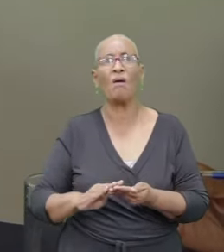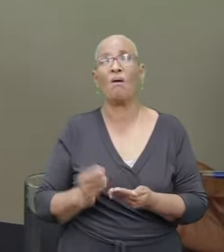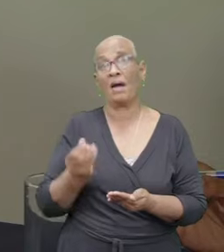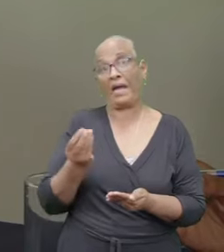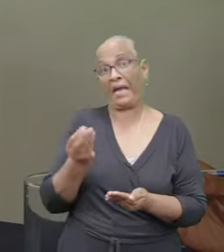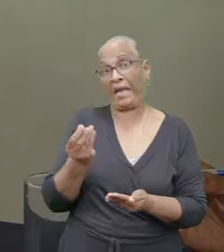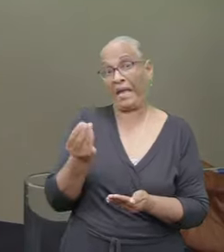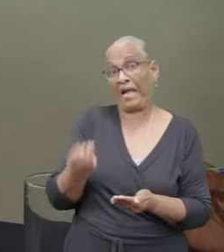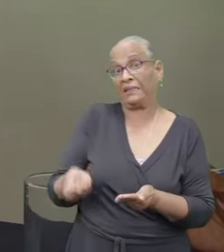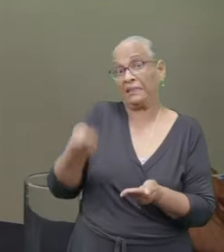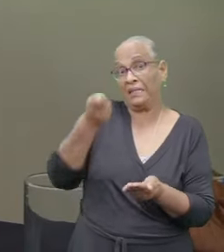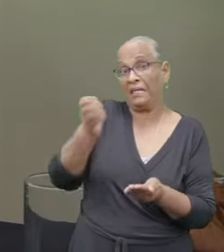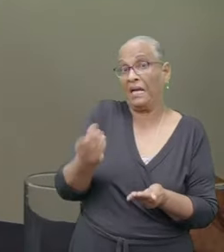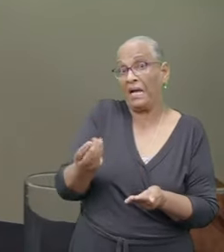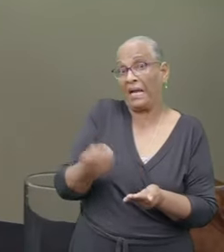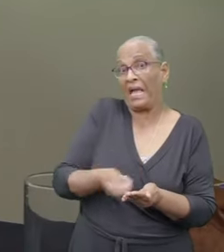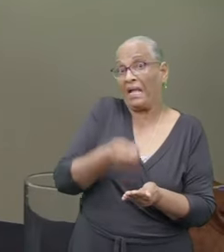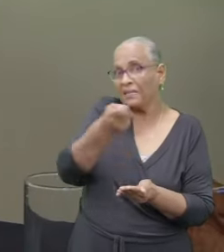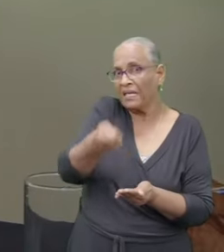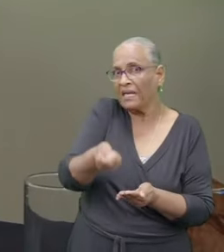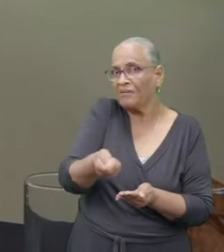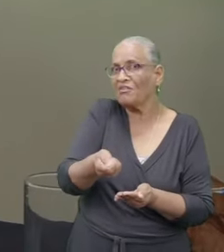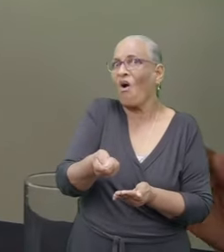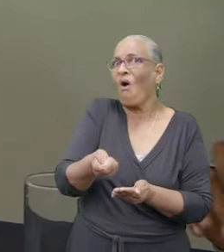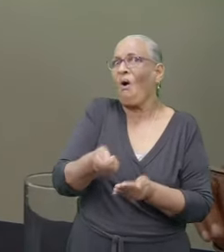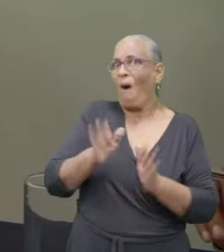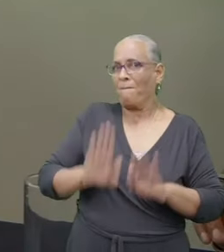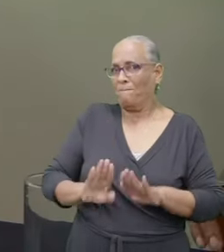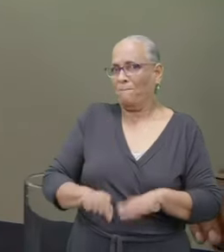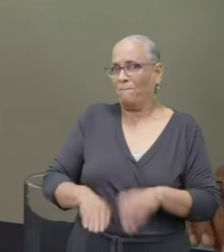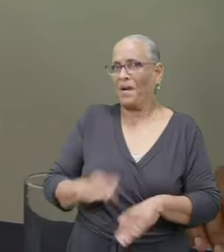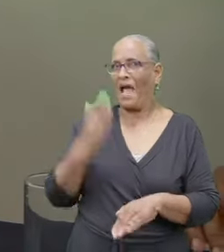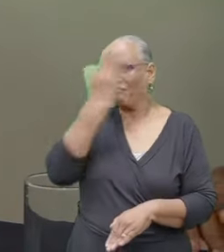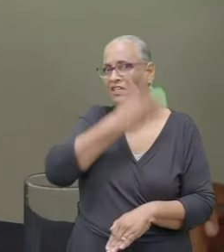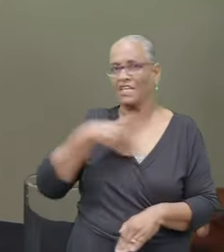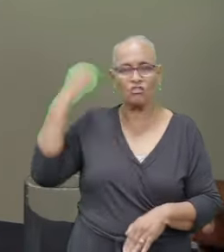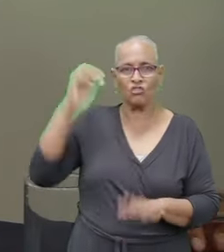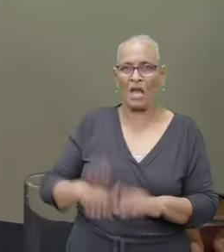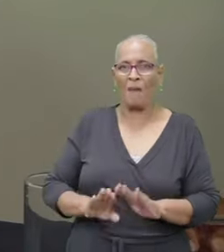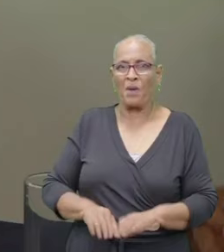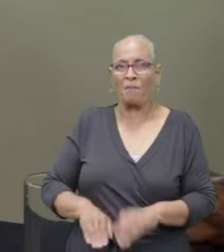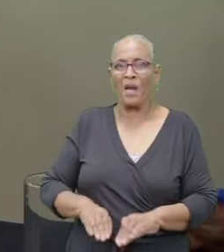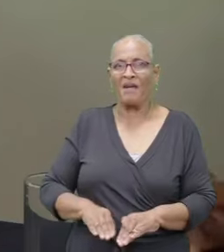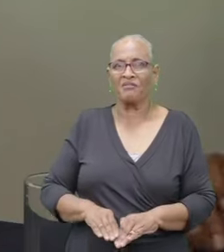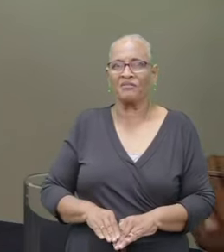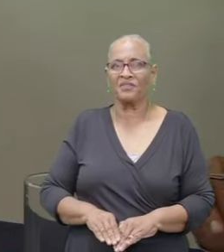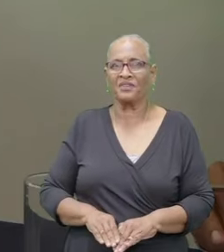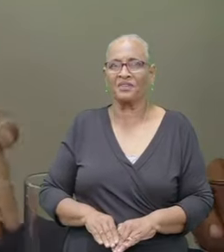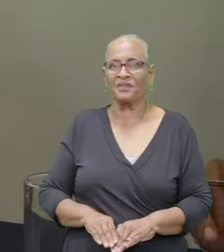een manier om ze eigenlijk die push te geven om niet weg te gaan. Die toelage is niet